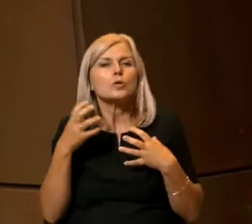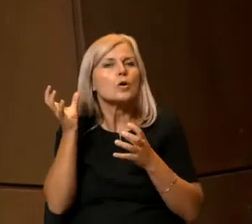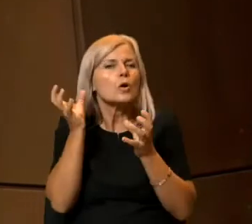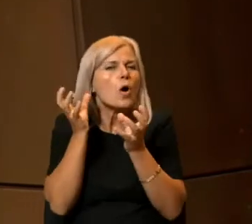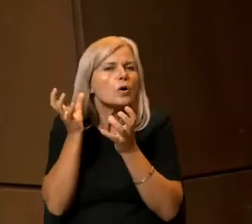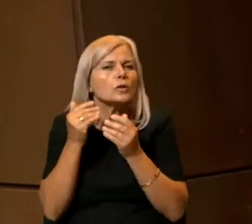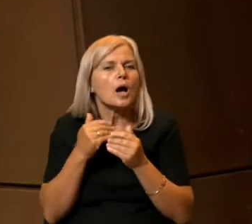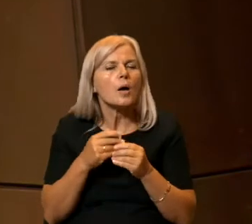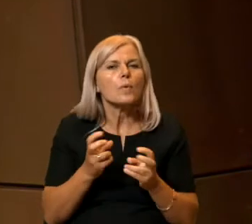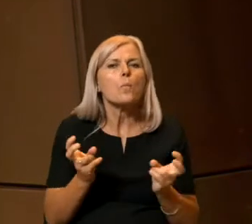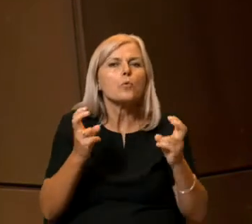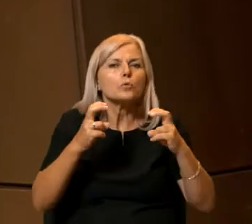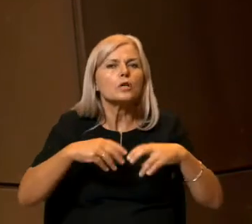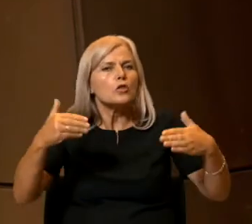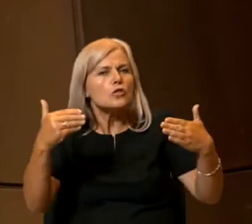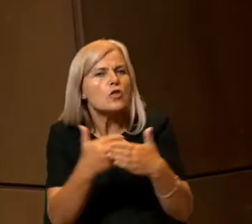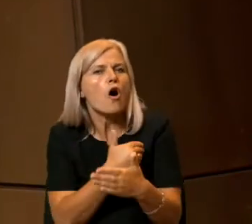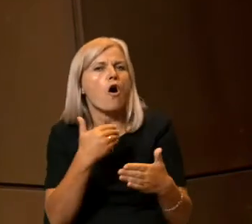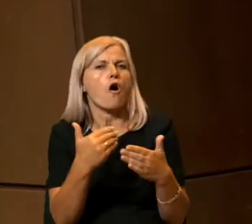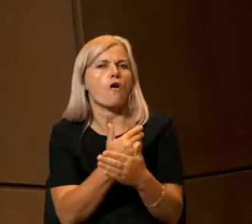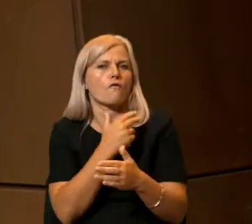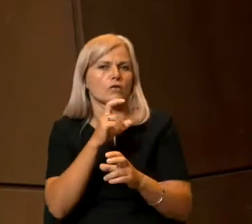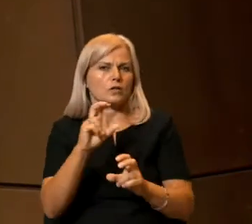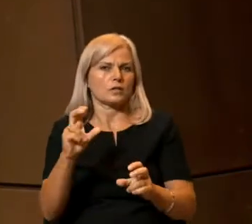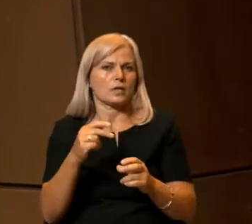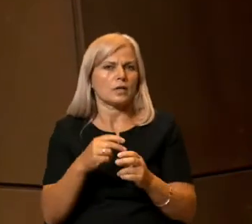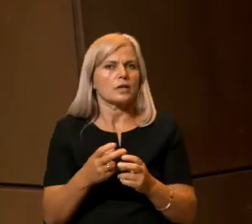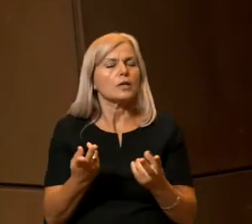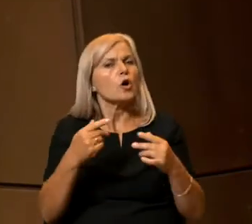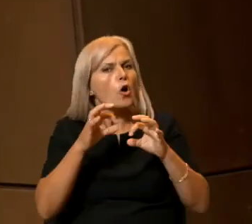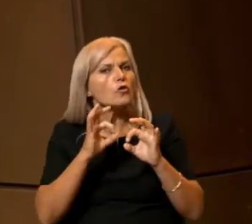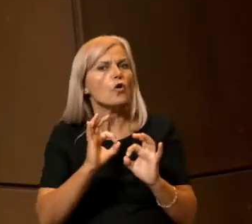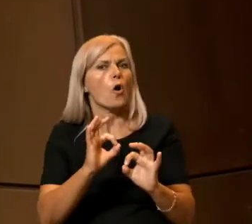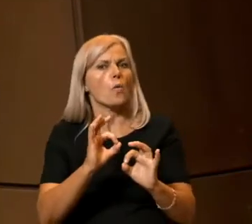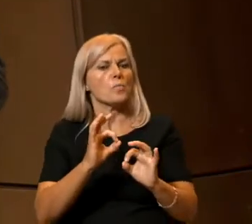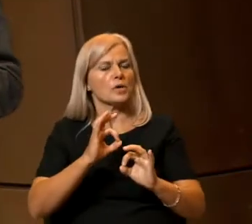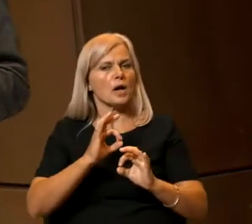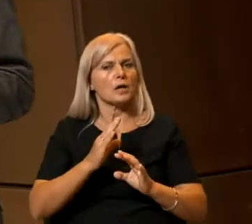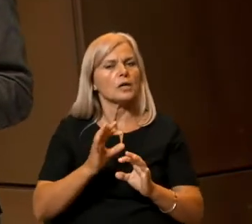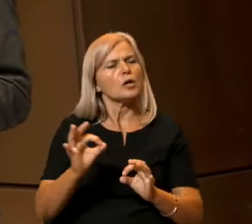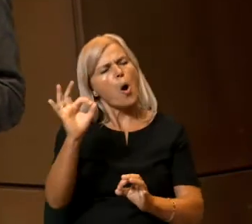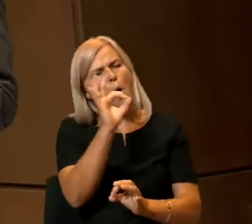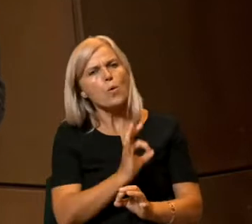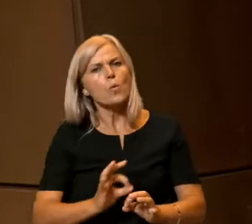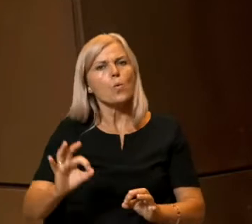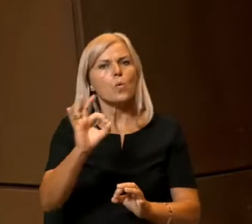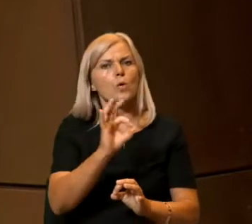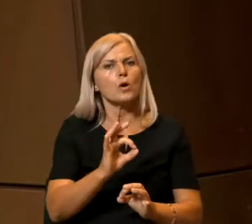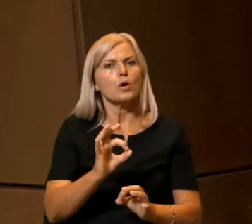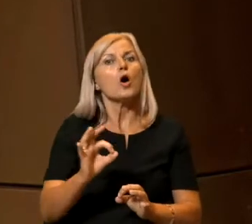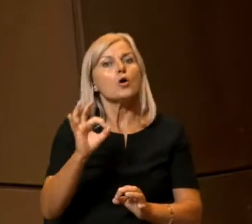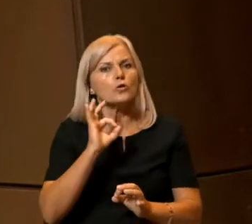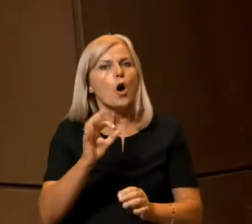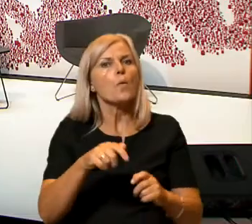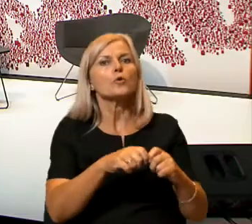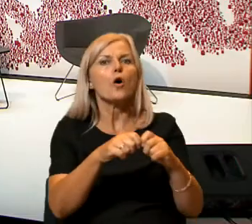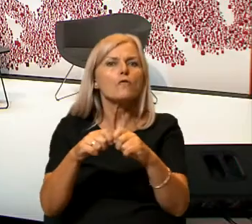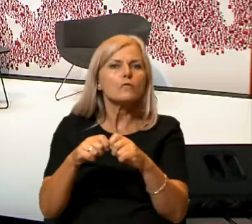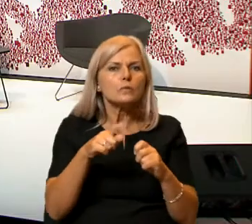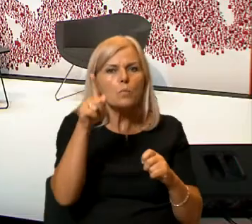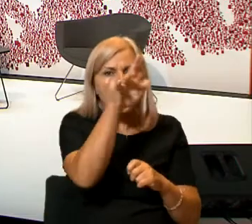nowe, innowacyjne odpowiedzi w postaci dobra ogólnego lub dobra wspólnoty, a następnie to,